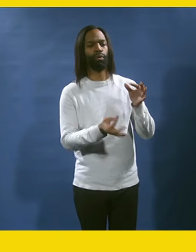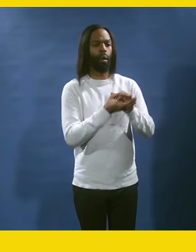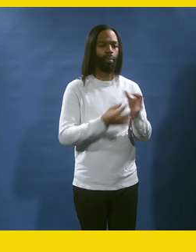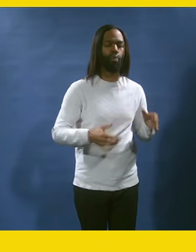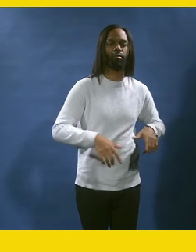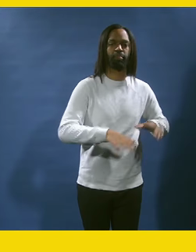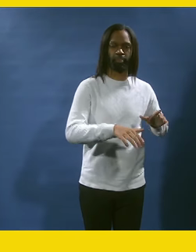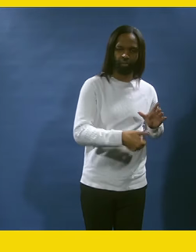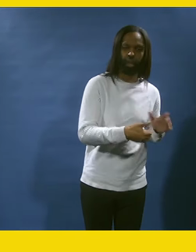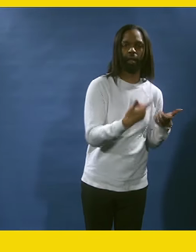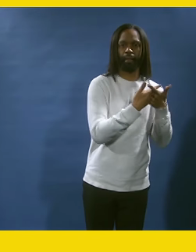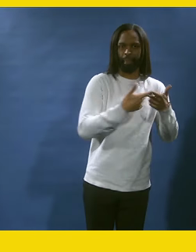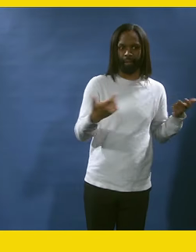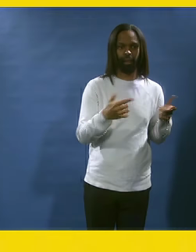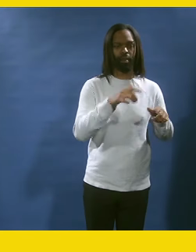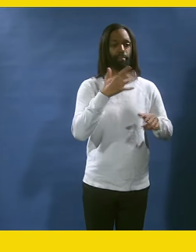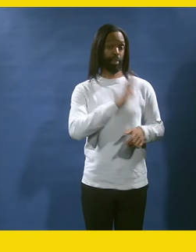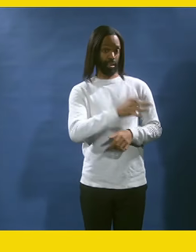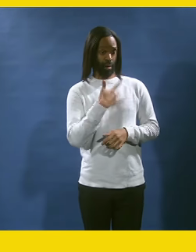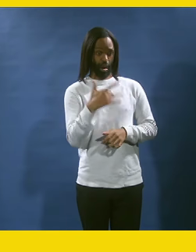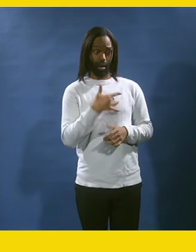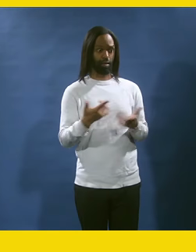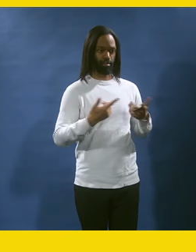d'entre nous.